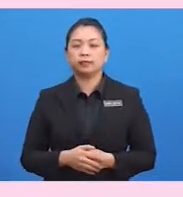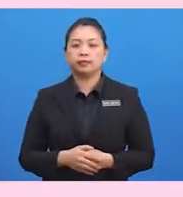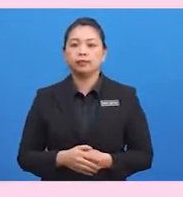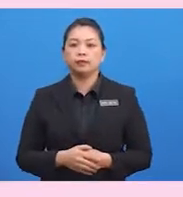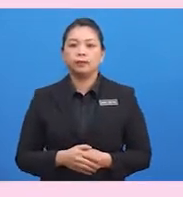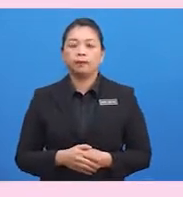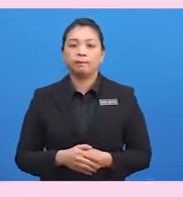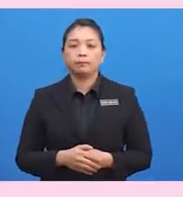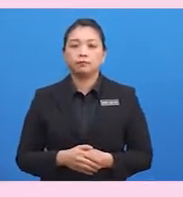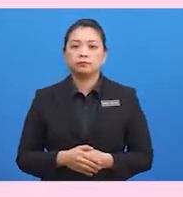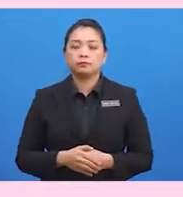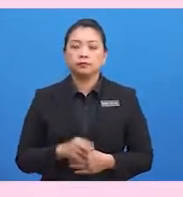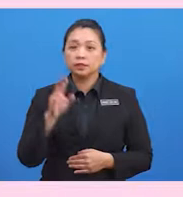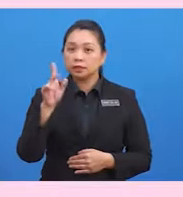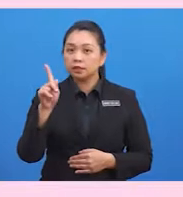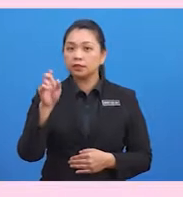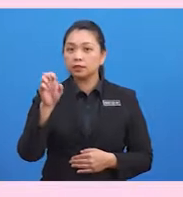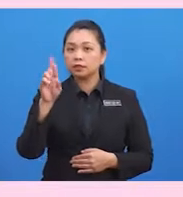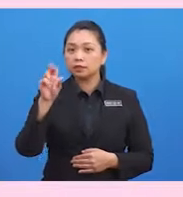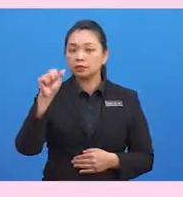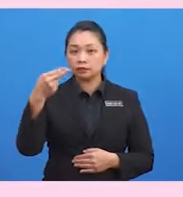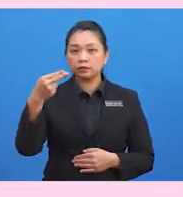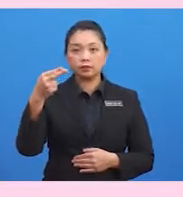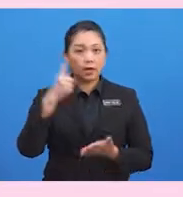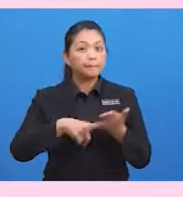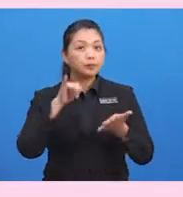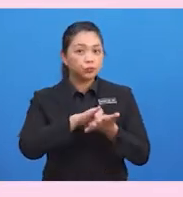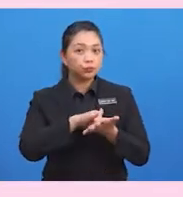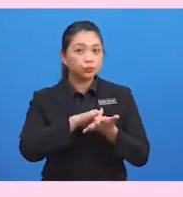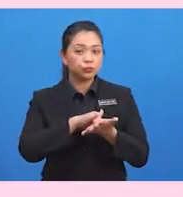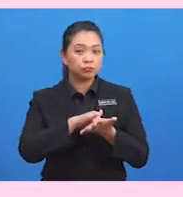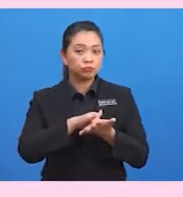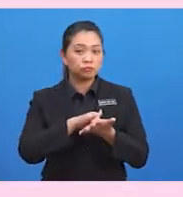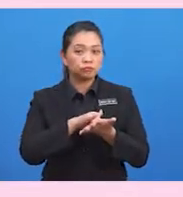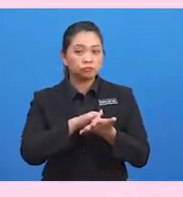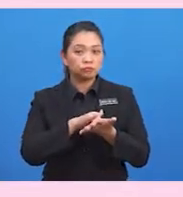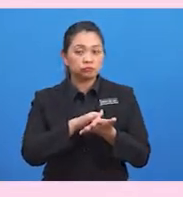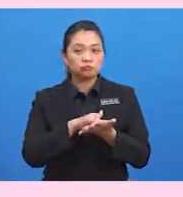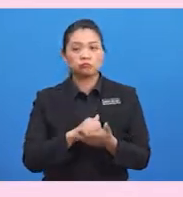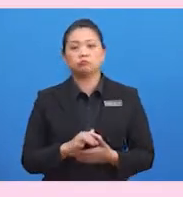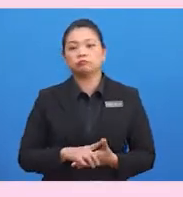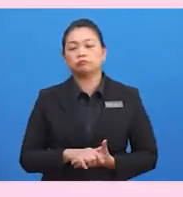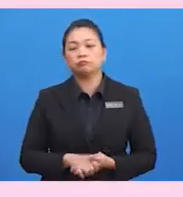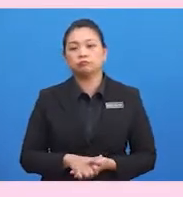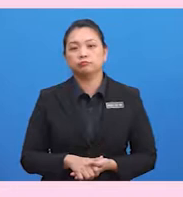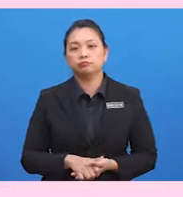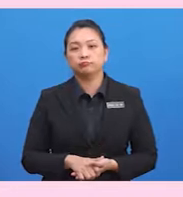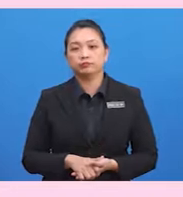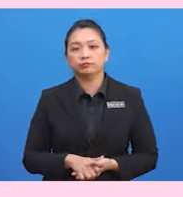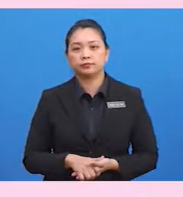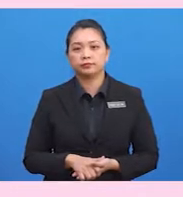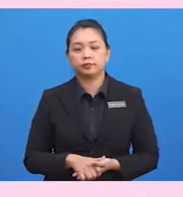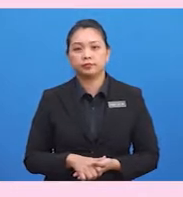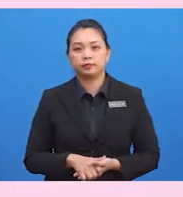kerah itu sendiri pasti murid-murid dapat agak kan apa itu kerah Grahan tenaga Grahan mase on